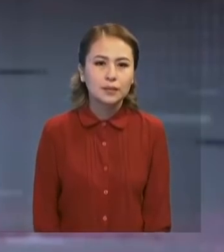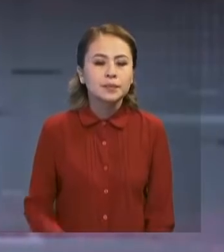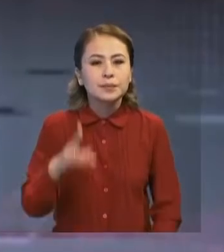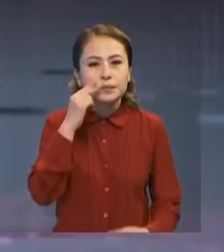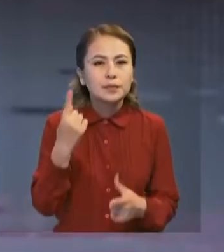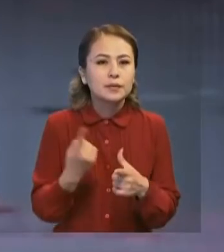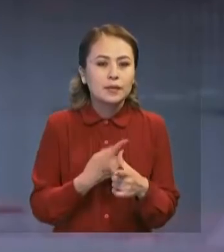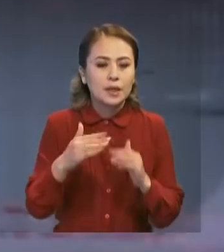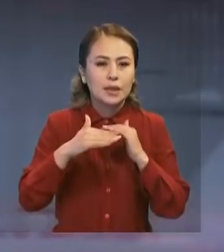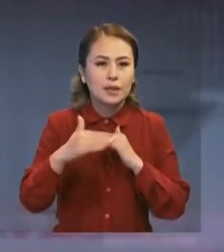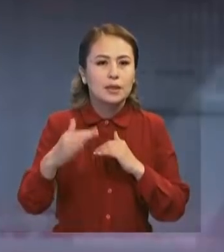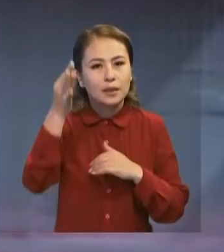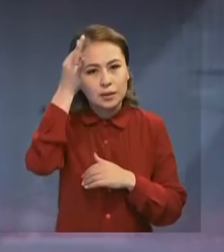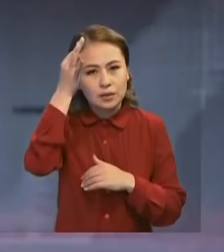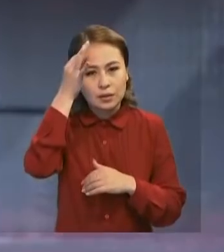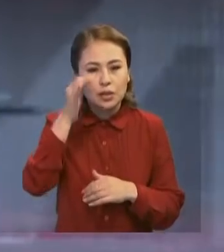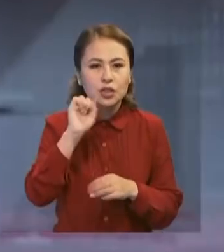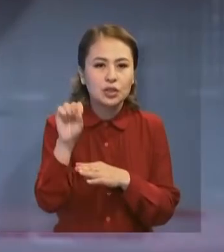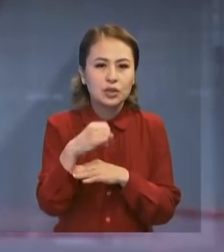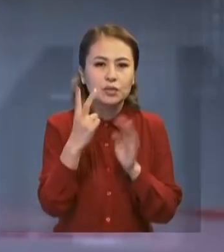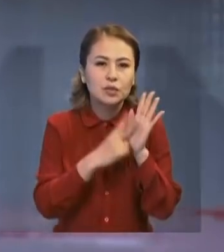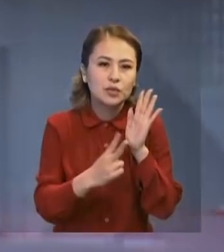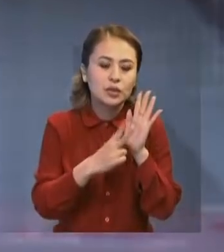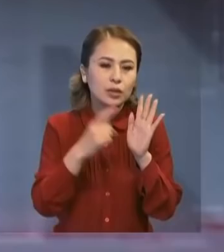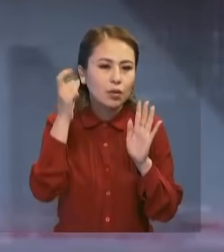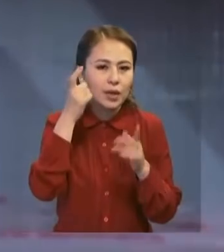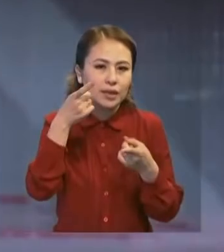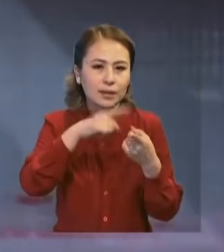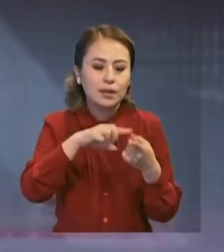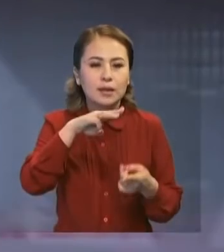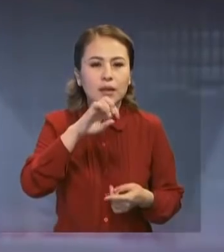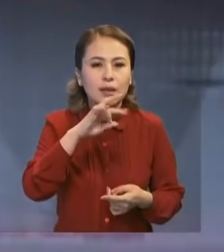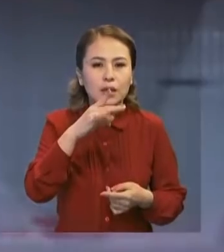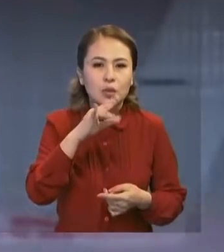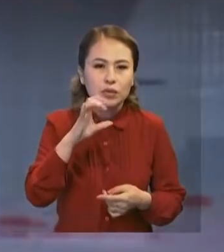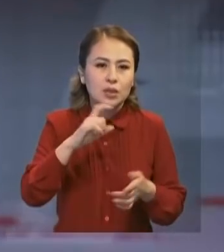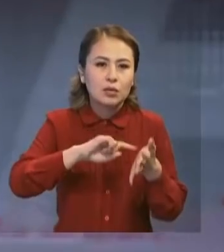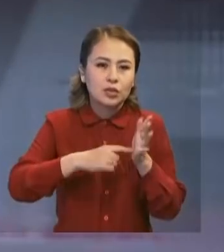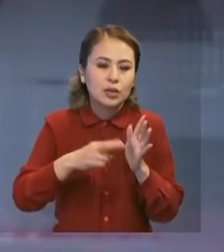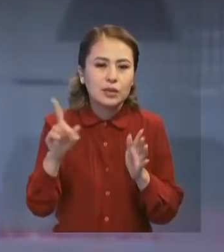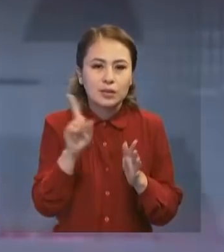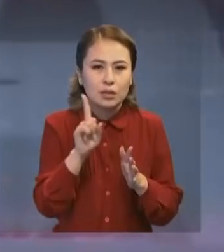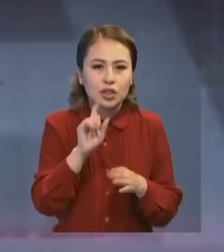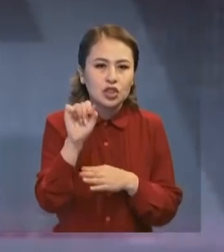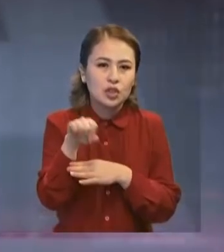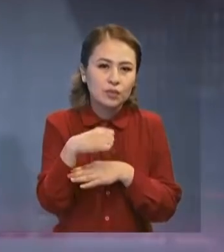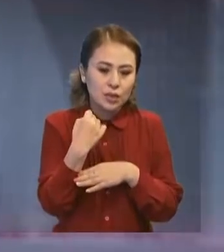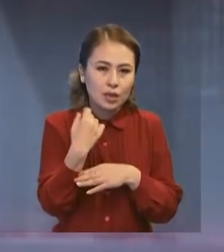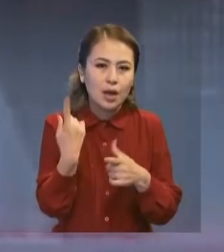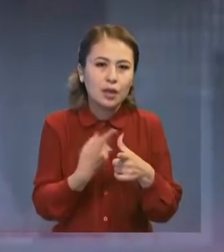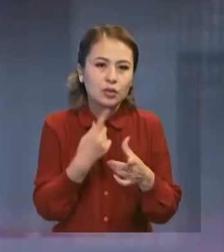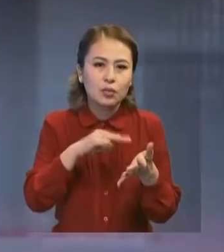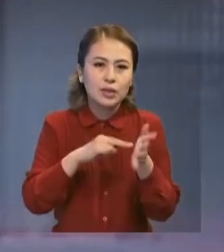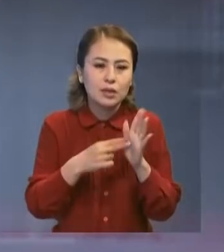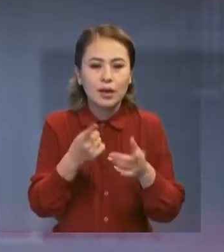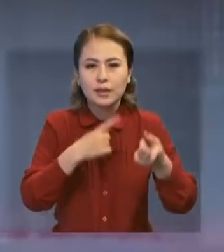Ер есімі ел есінде. Ұлы жеңістің 77 жылдығына орай tengrinews.kz порталы жеңімпаздар